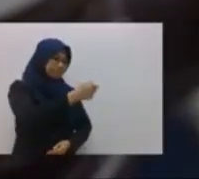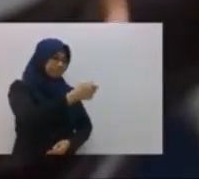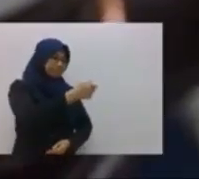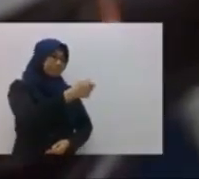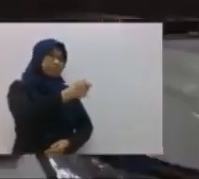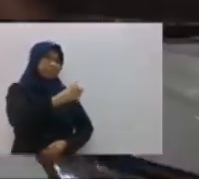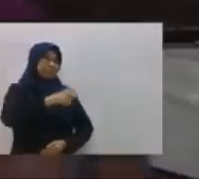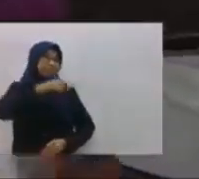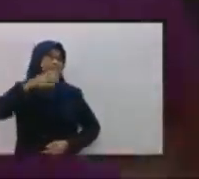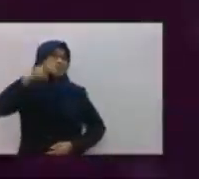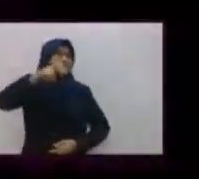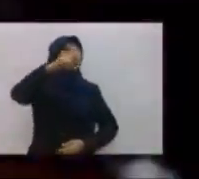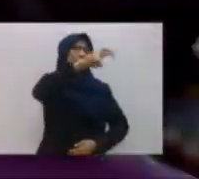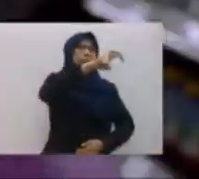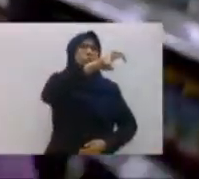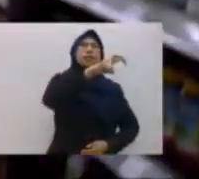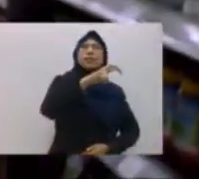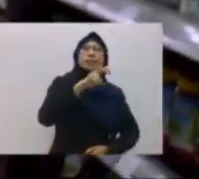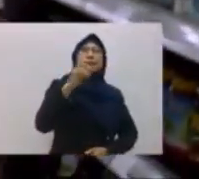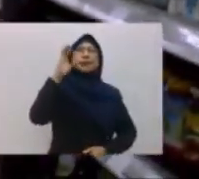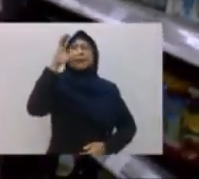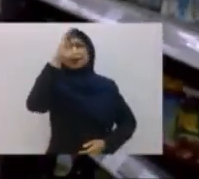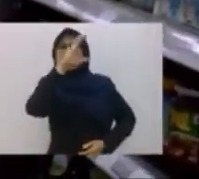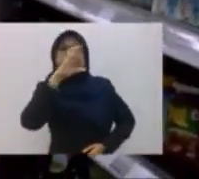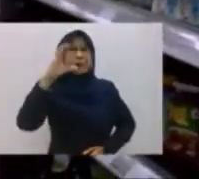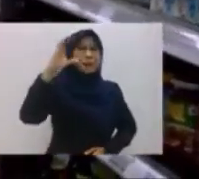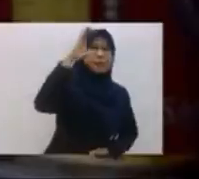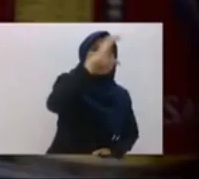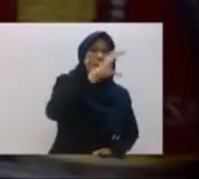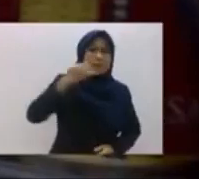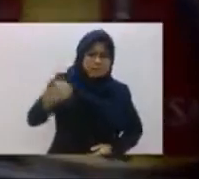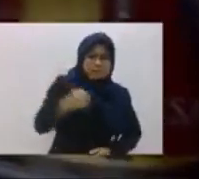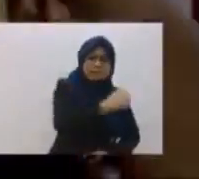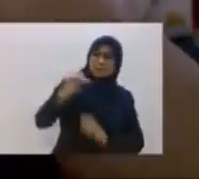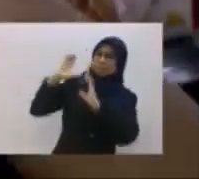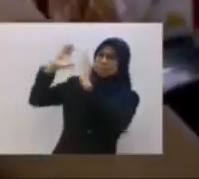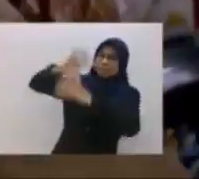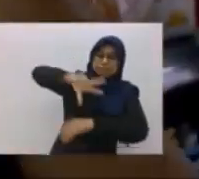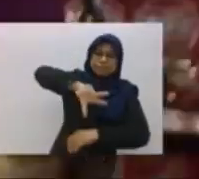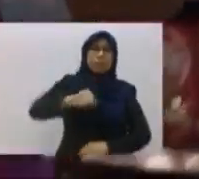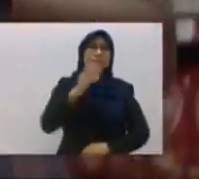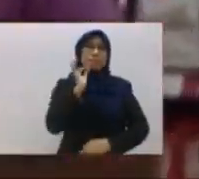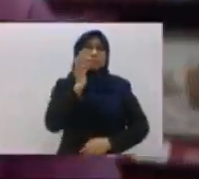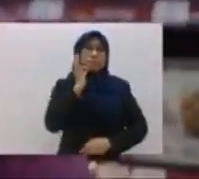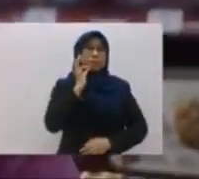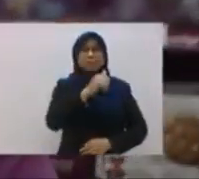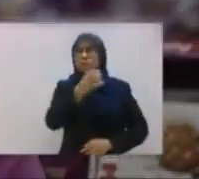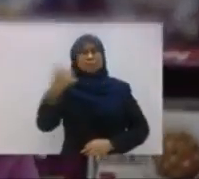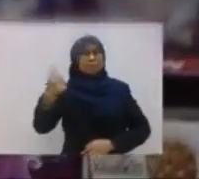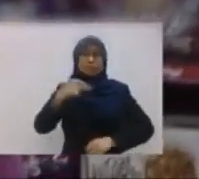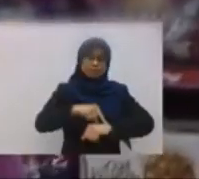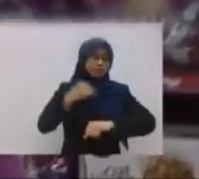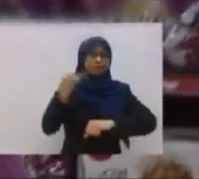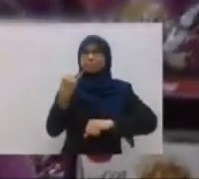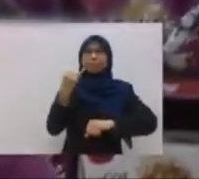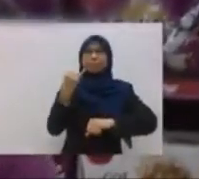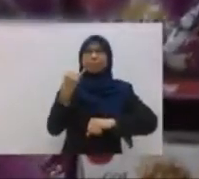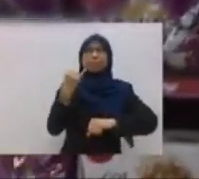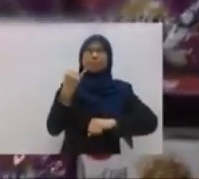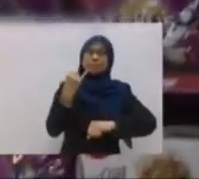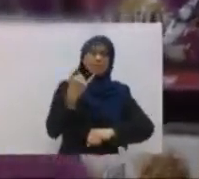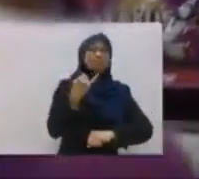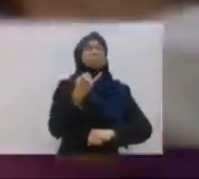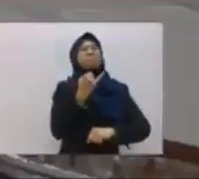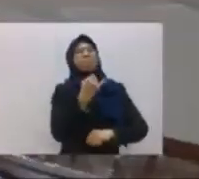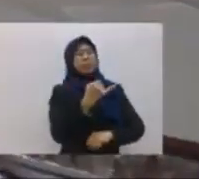pintu, terus masuk pasaraya. Saya pergi rak cari sardin, santan, buah. Yang lain tak sempat, lalu